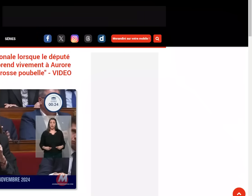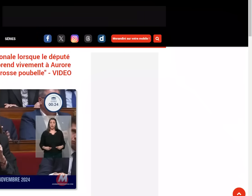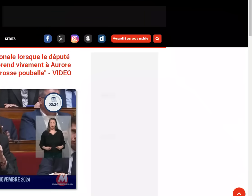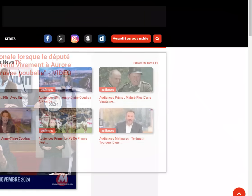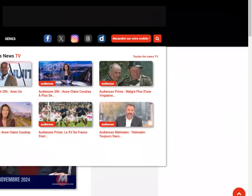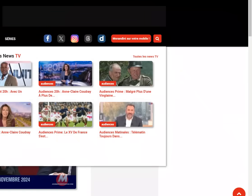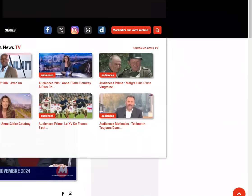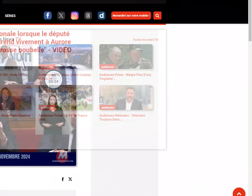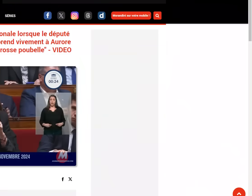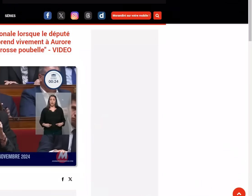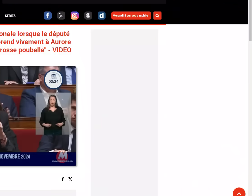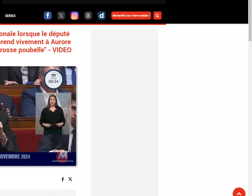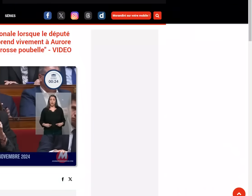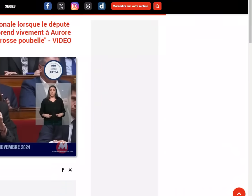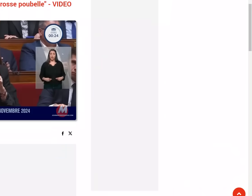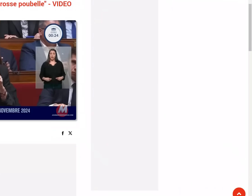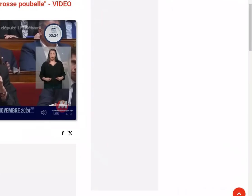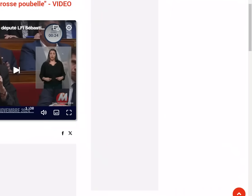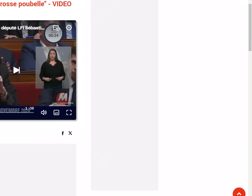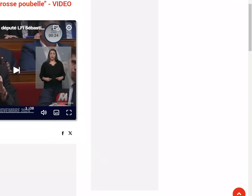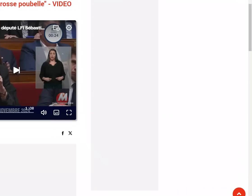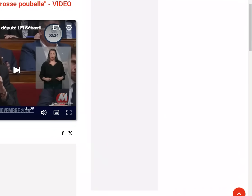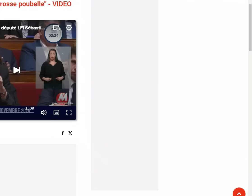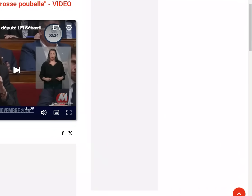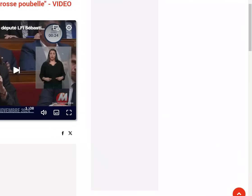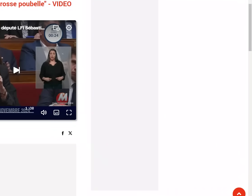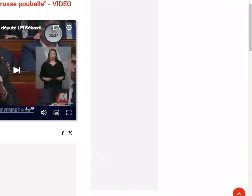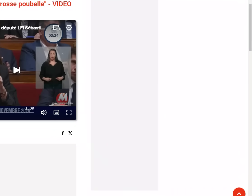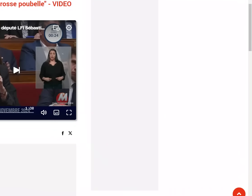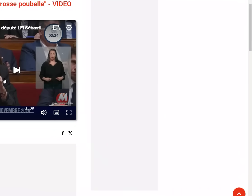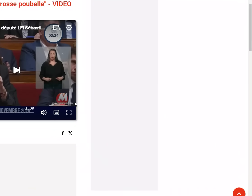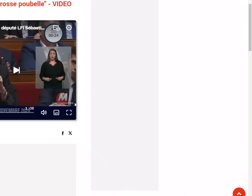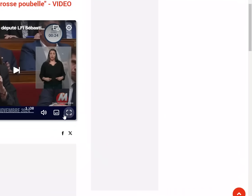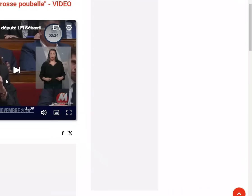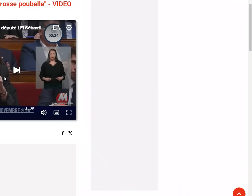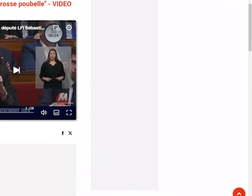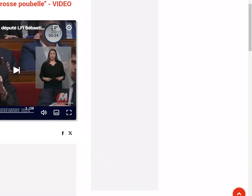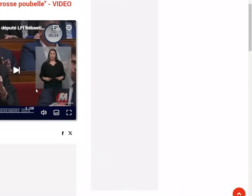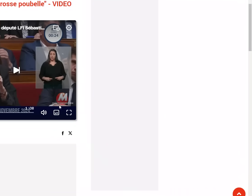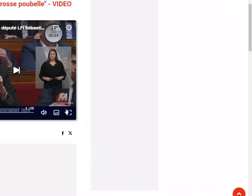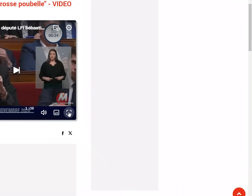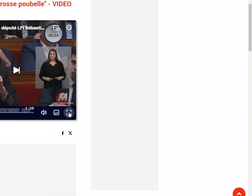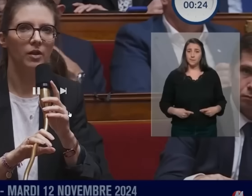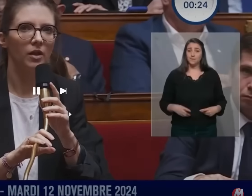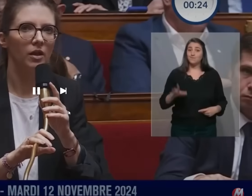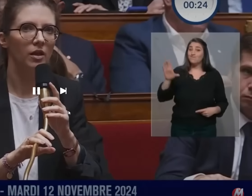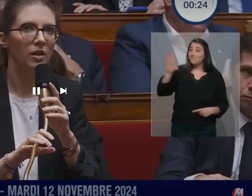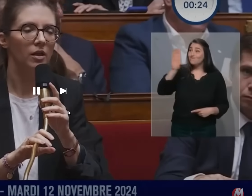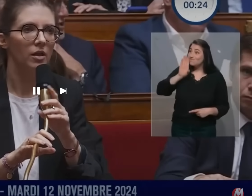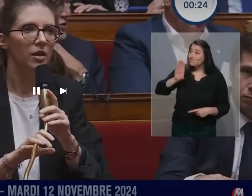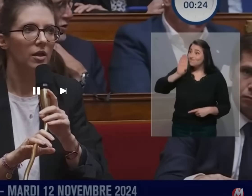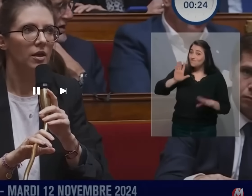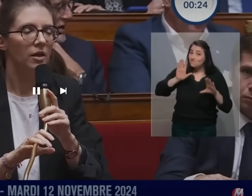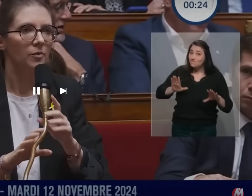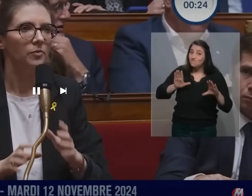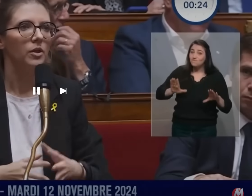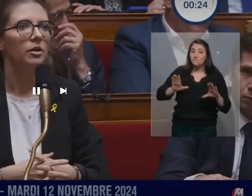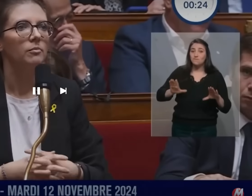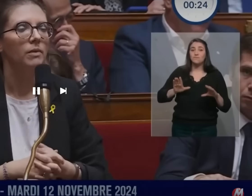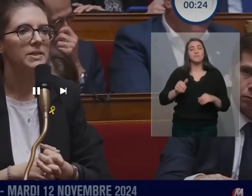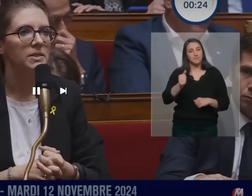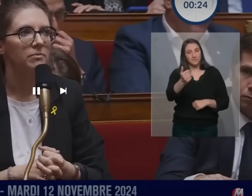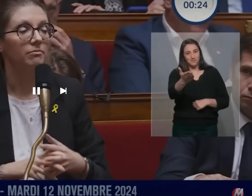non plus lui en demander des des trucs incroyables bon bref regardons la vidéo plaî mes chers collègues allez-y